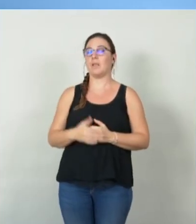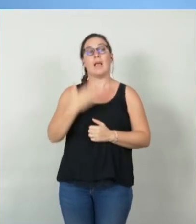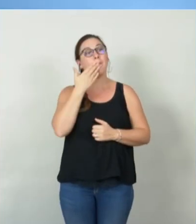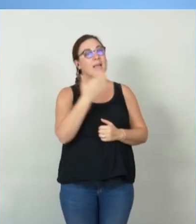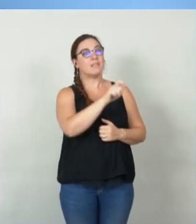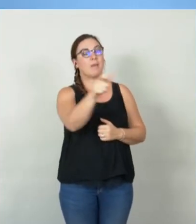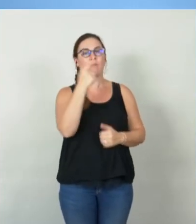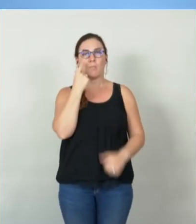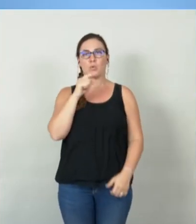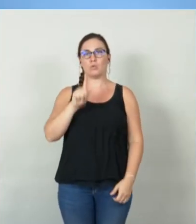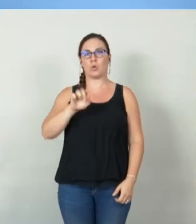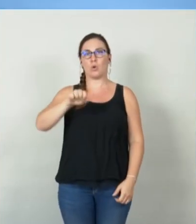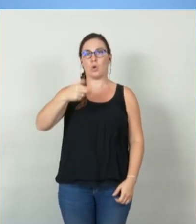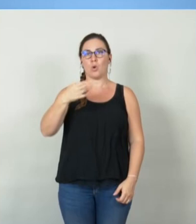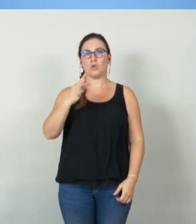gentil